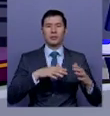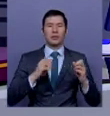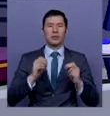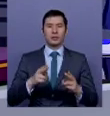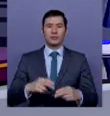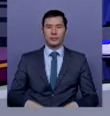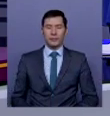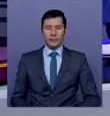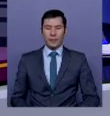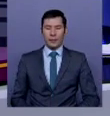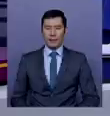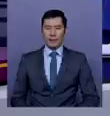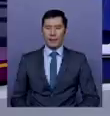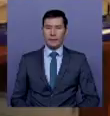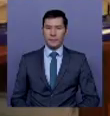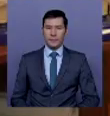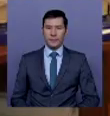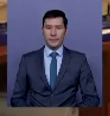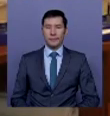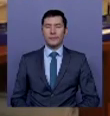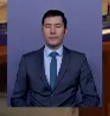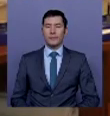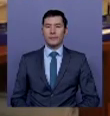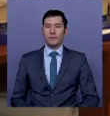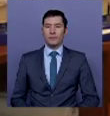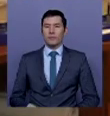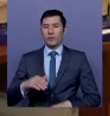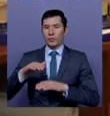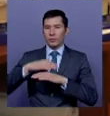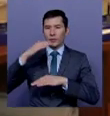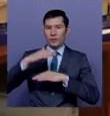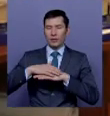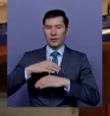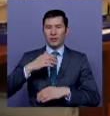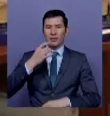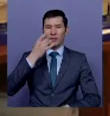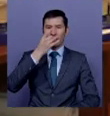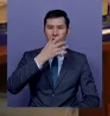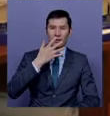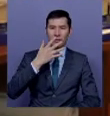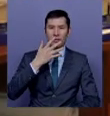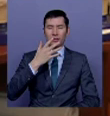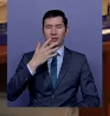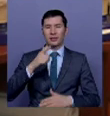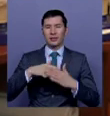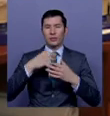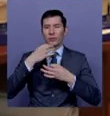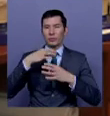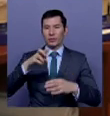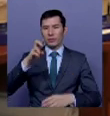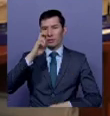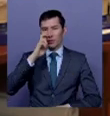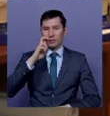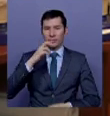Қайырлы кеш. Ол енді Африка болсын, мұнда болсын. Әрине Африкада жаңағы